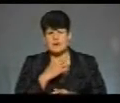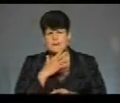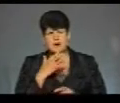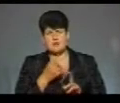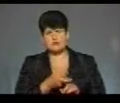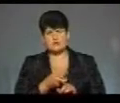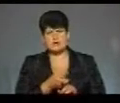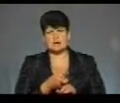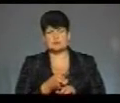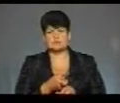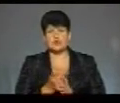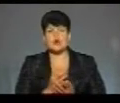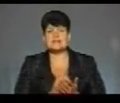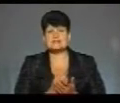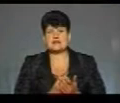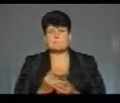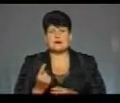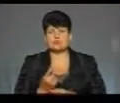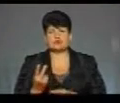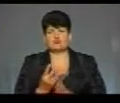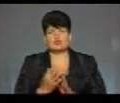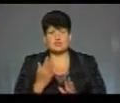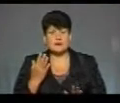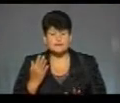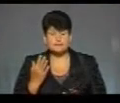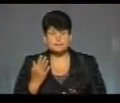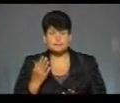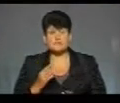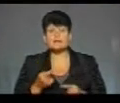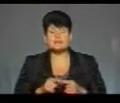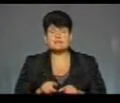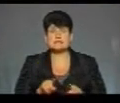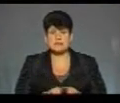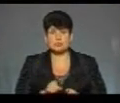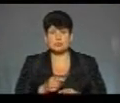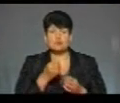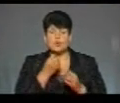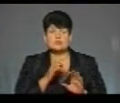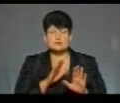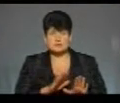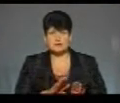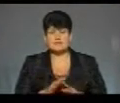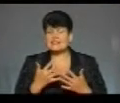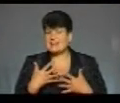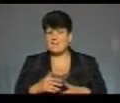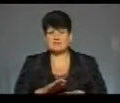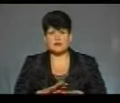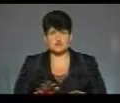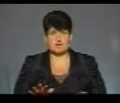до оперативних резервів першої і другої черги. Так, це теж є позитивно, те, що перше, не